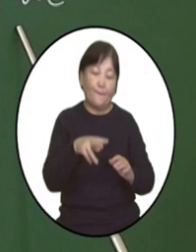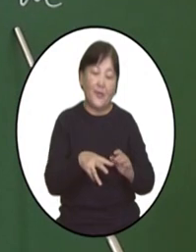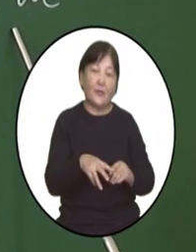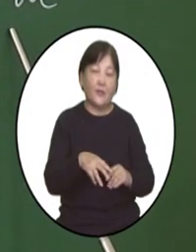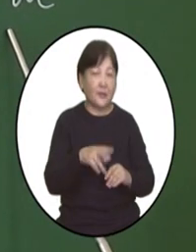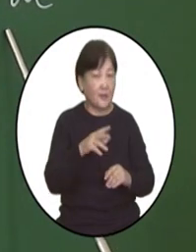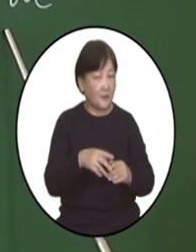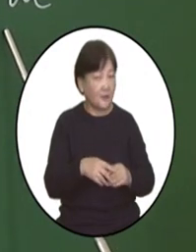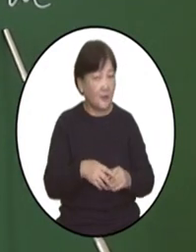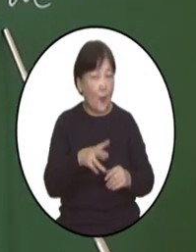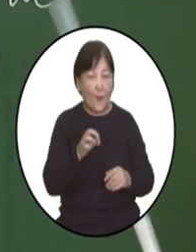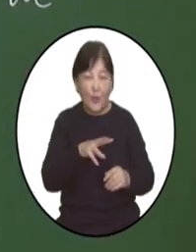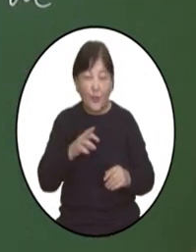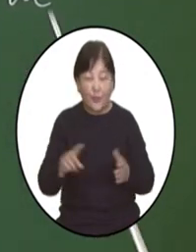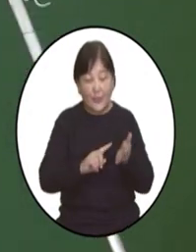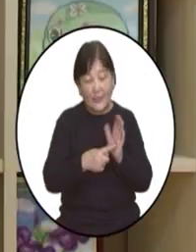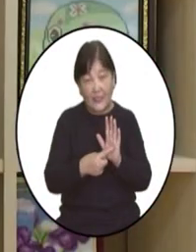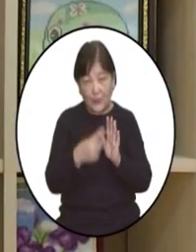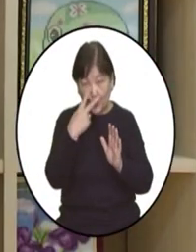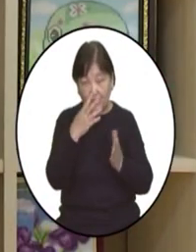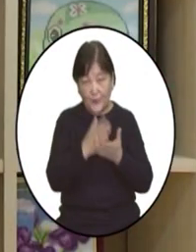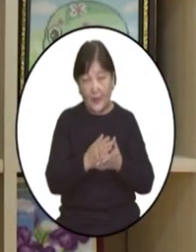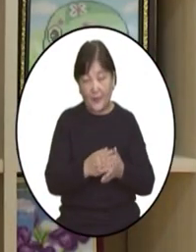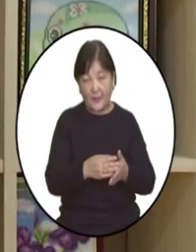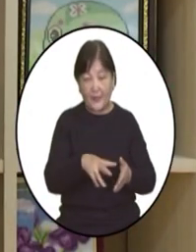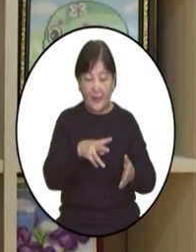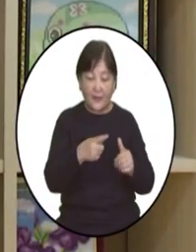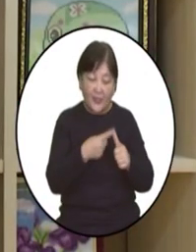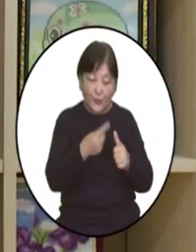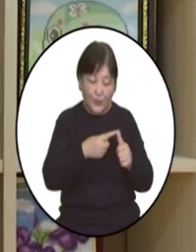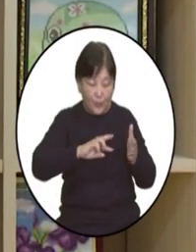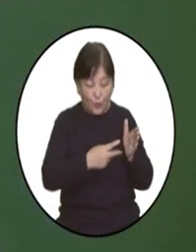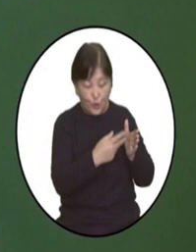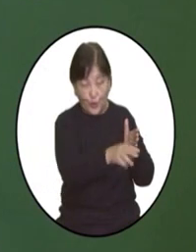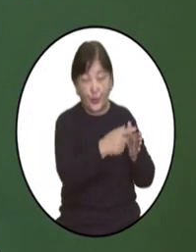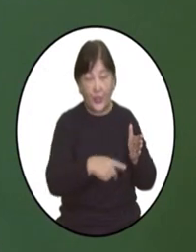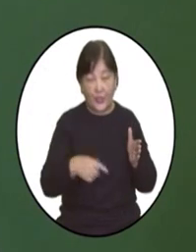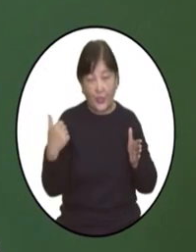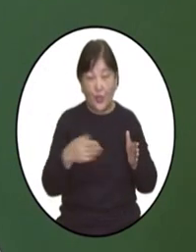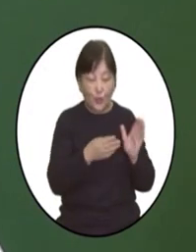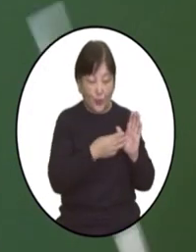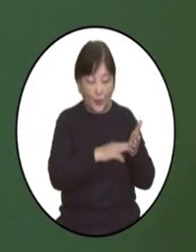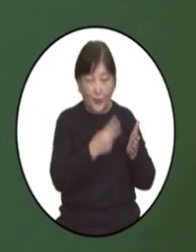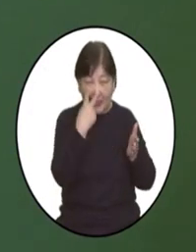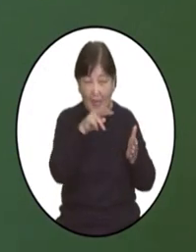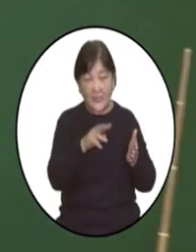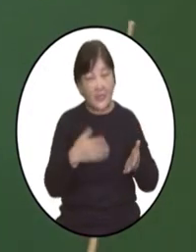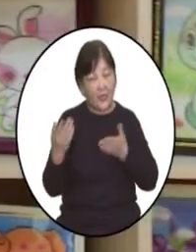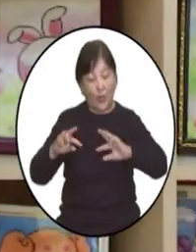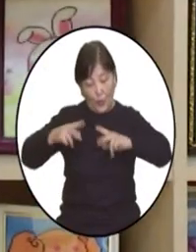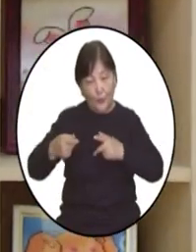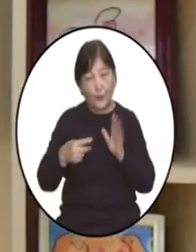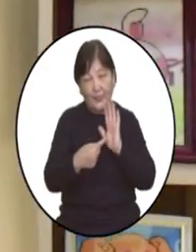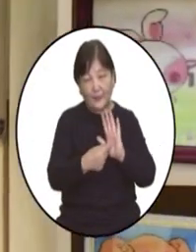үрчгэн моль илэрхийлж чинь. Тэгвэл паскал метр куб хоёр нэлэхээр юу болох вэ гэхээр ньютон болох нэ. Үүний